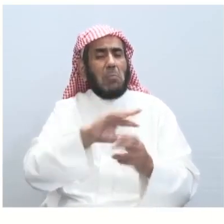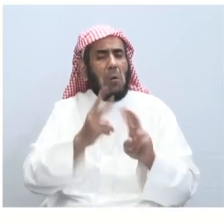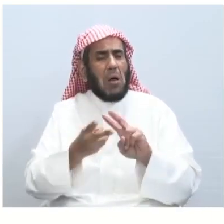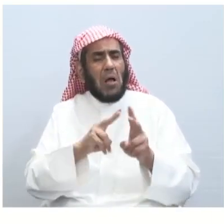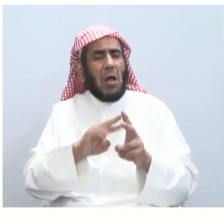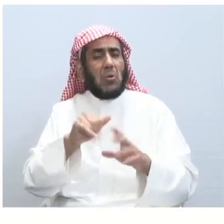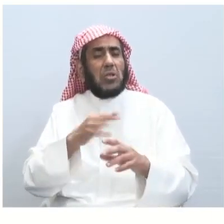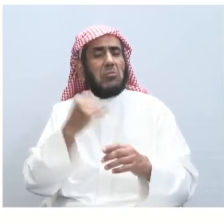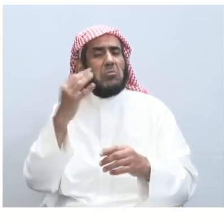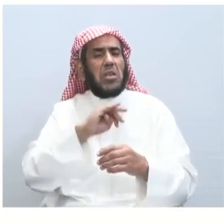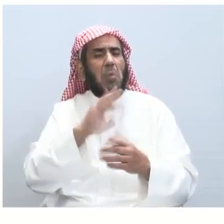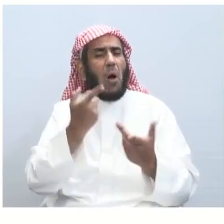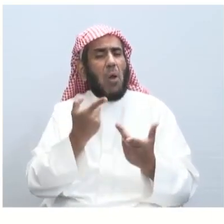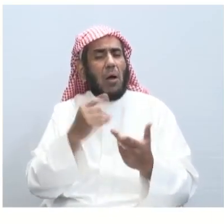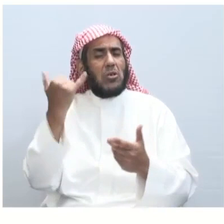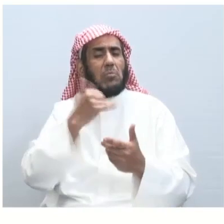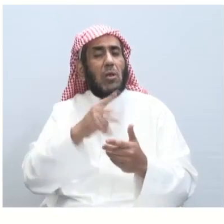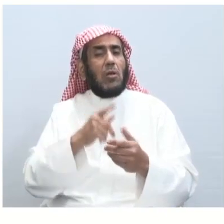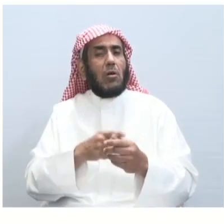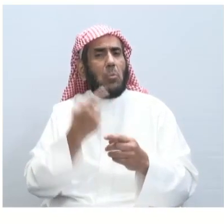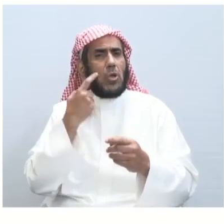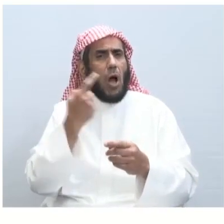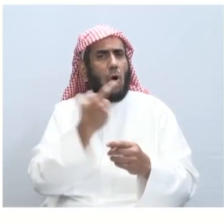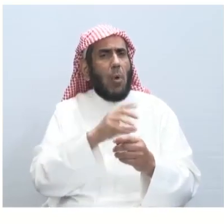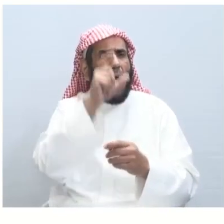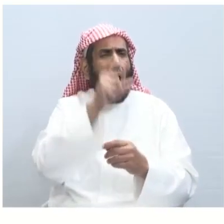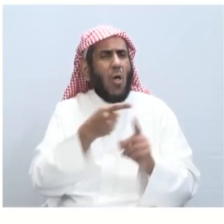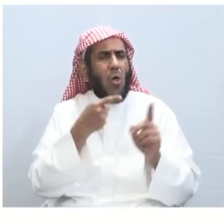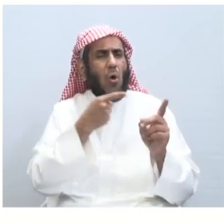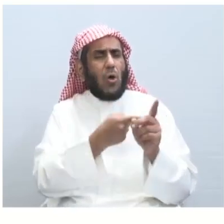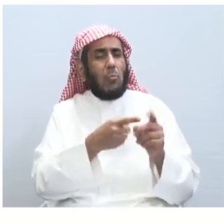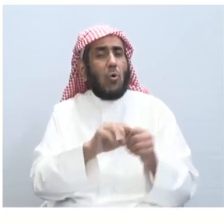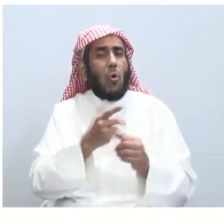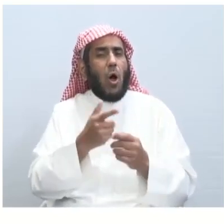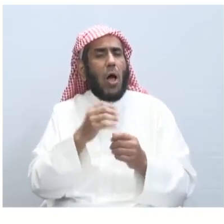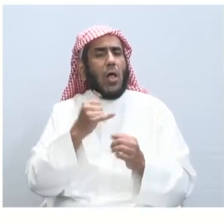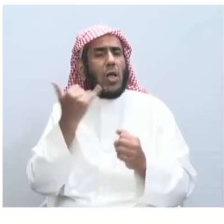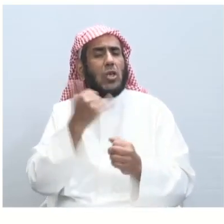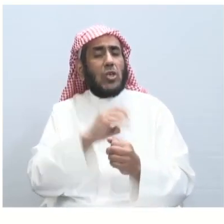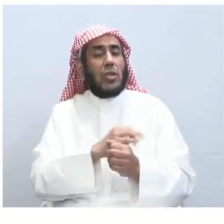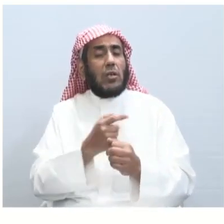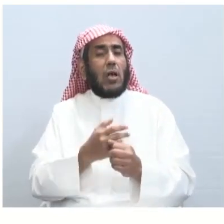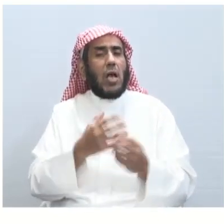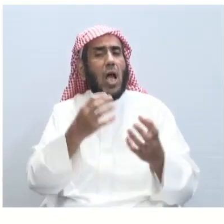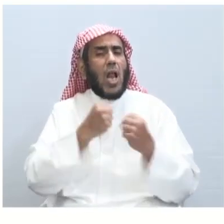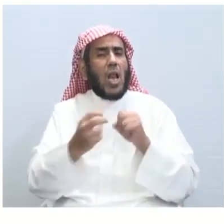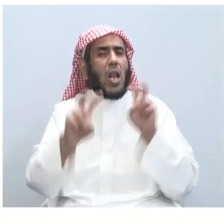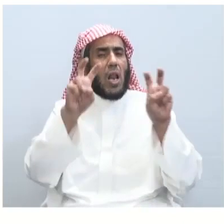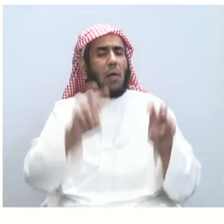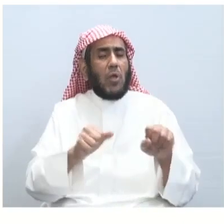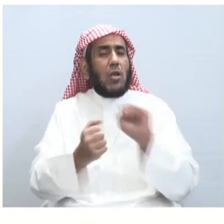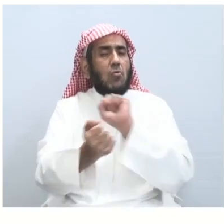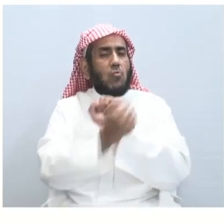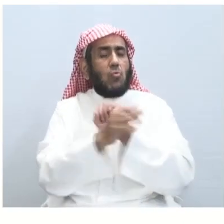ام لا وهل تعد جريمه ام لا ثم تعقب هذا الجان الذي حصل منه هذه الجنايه القبض عليه تحقيق